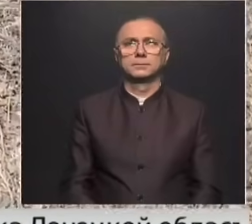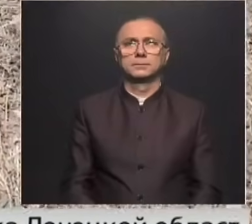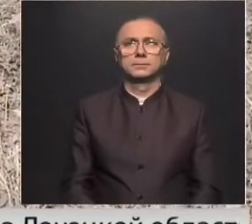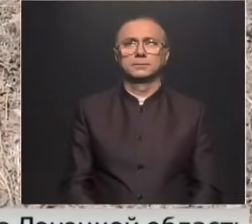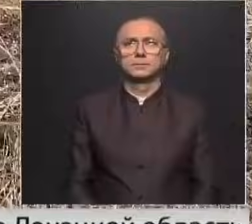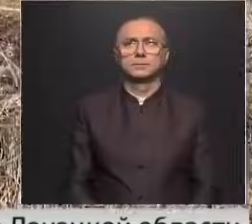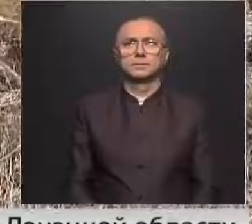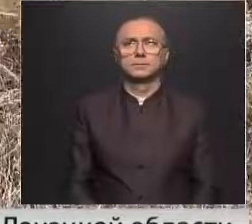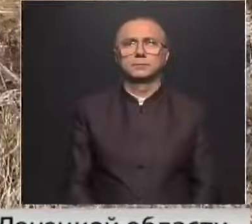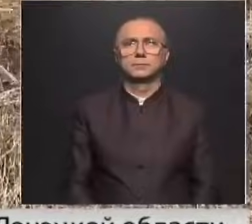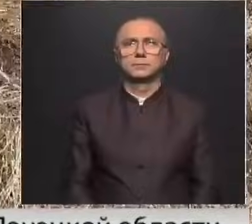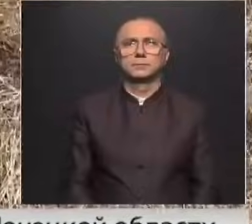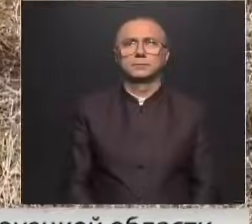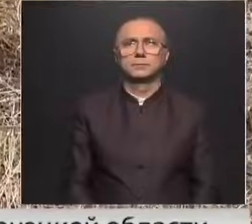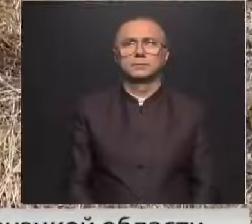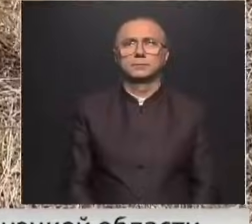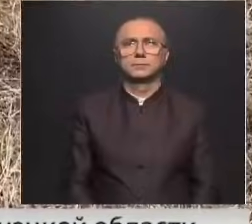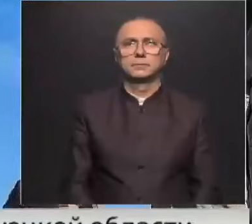огонь.